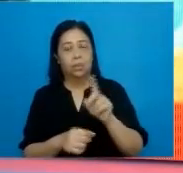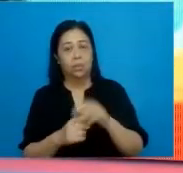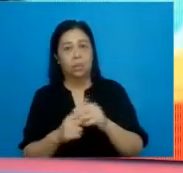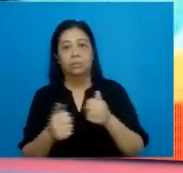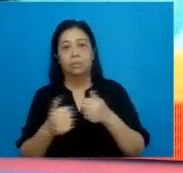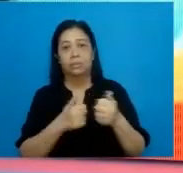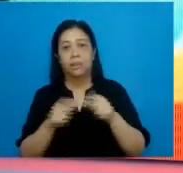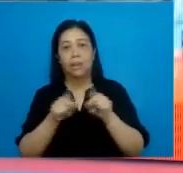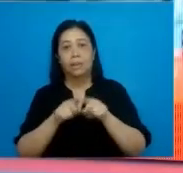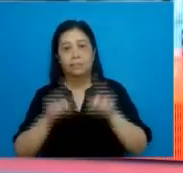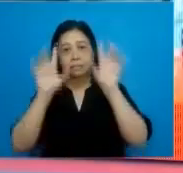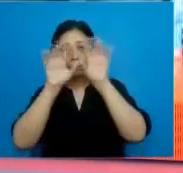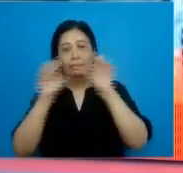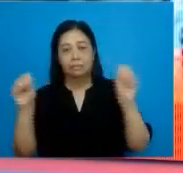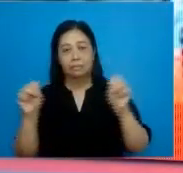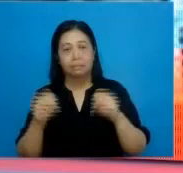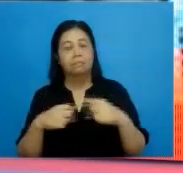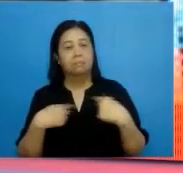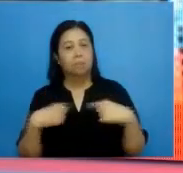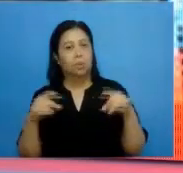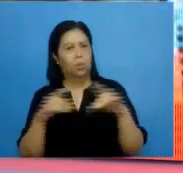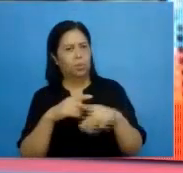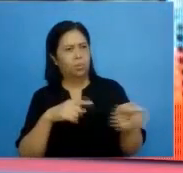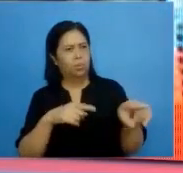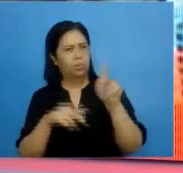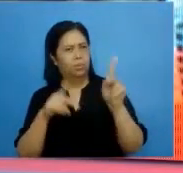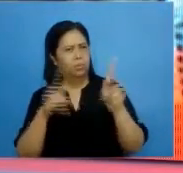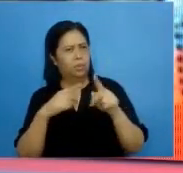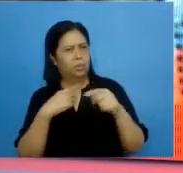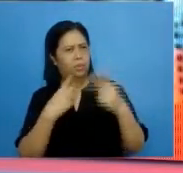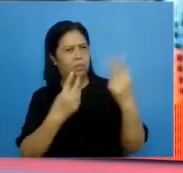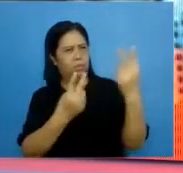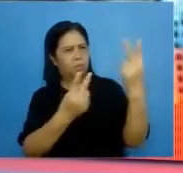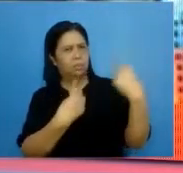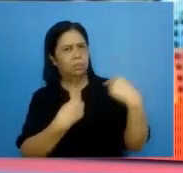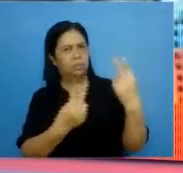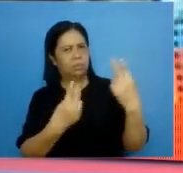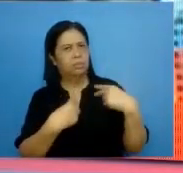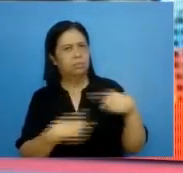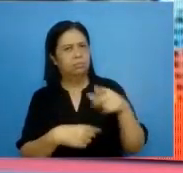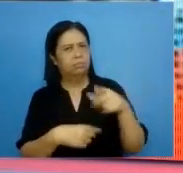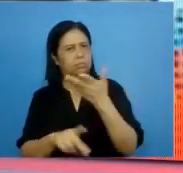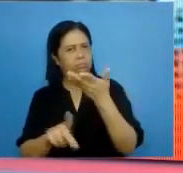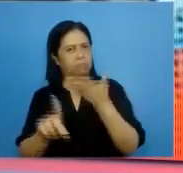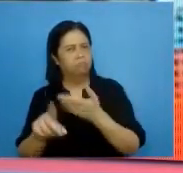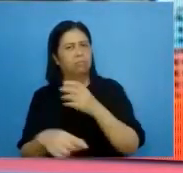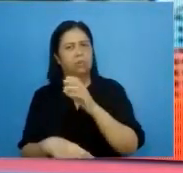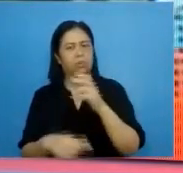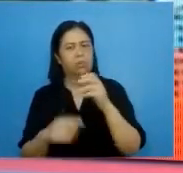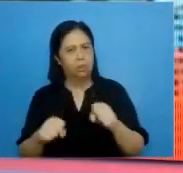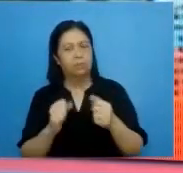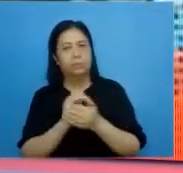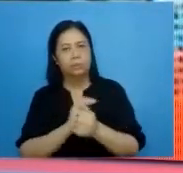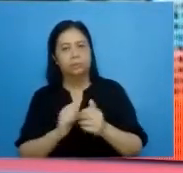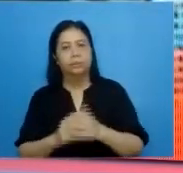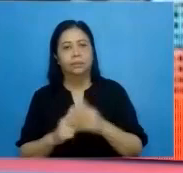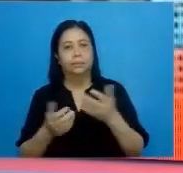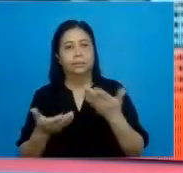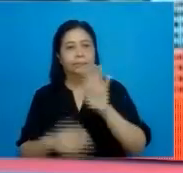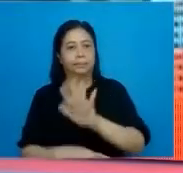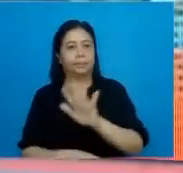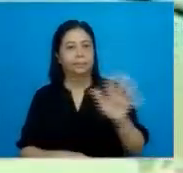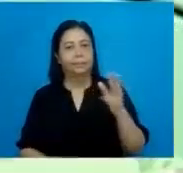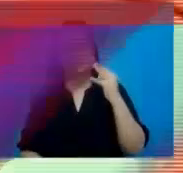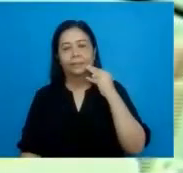Pangulo. May buwelta rin siya sa mga taong minamaliit ang kanyang kakayahan. Nasa frontline ng balitang yan, si Marlene